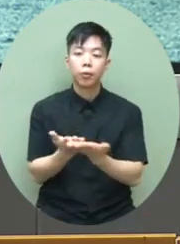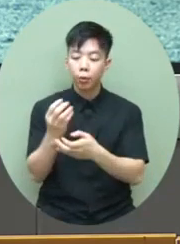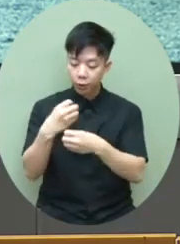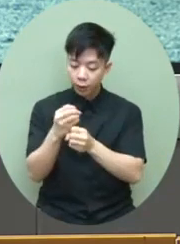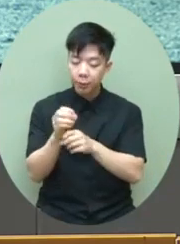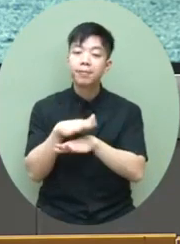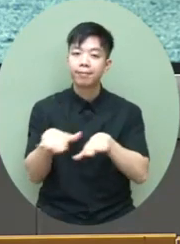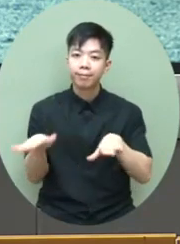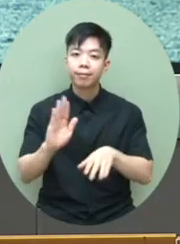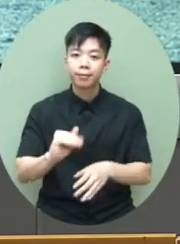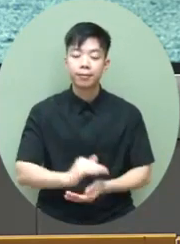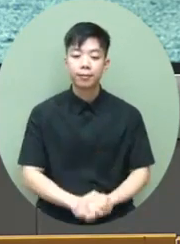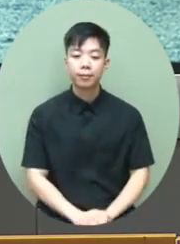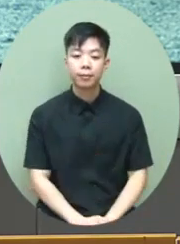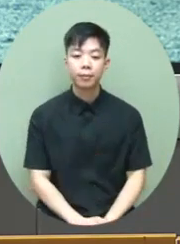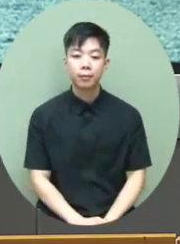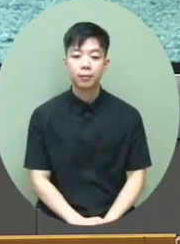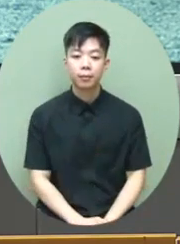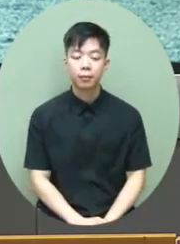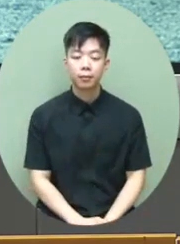情況。